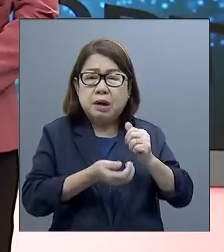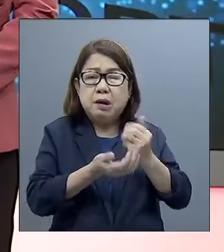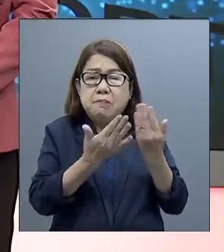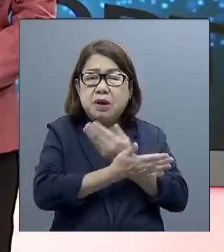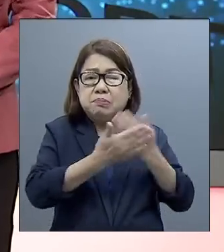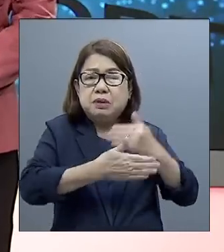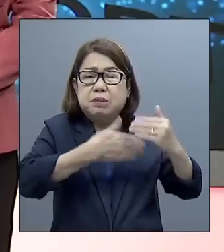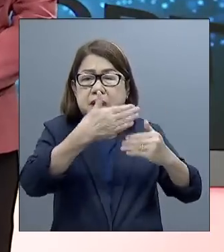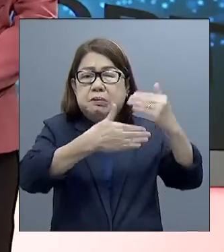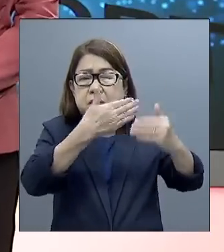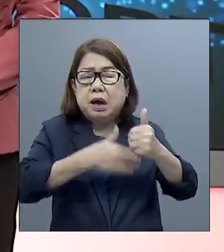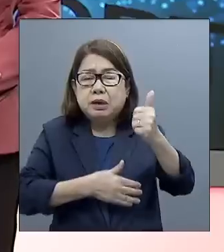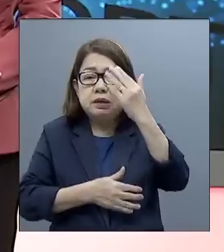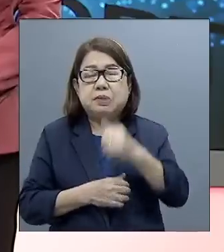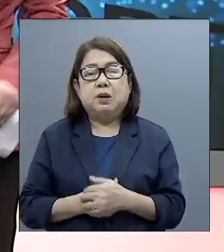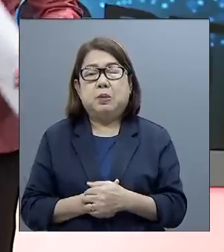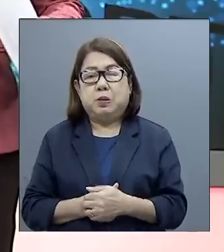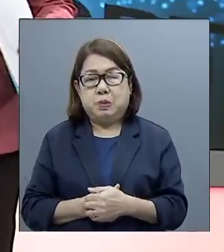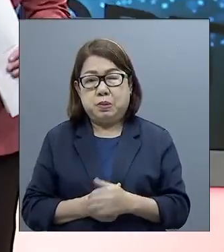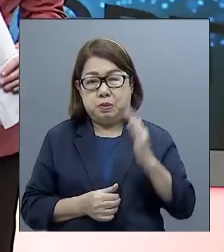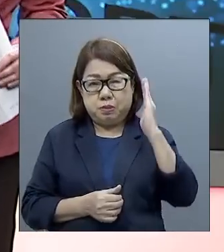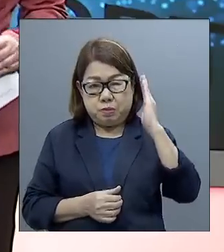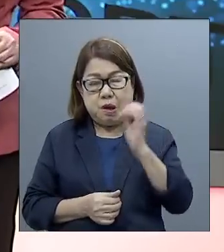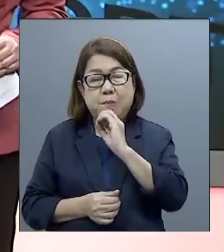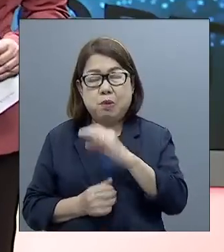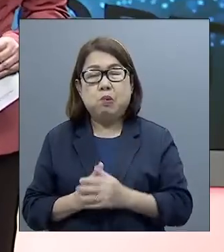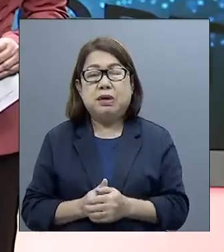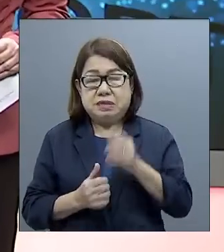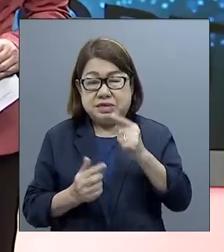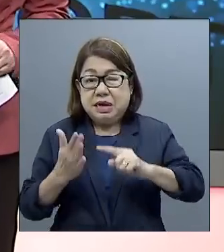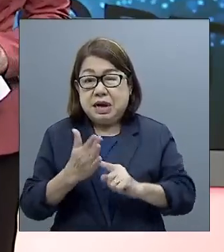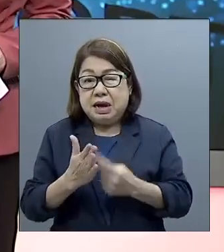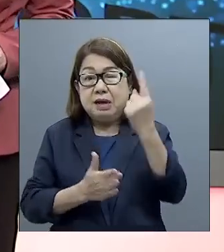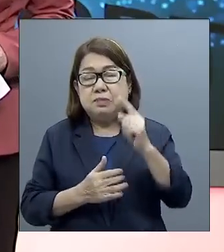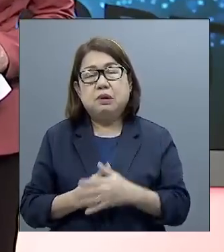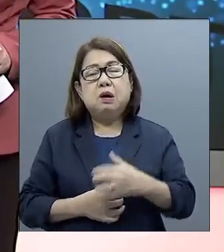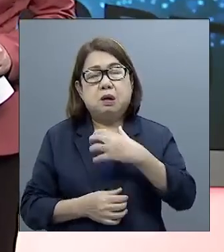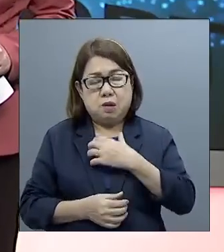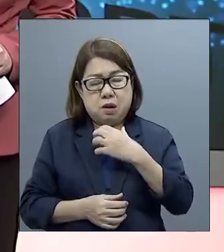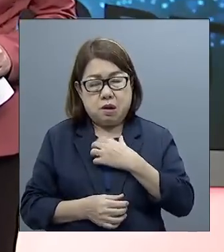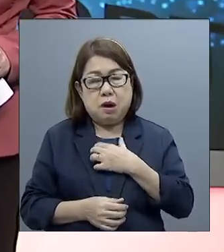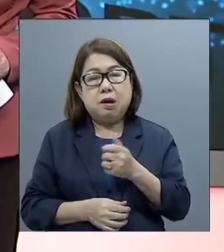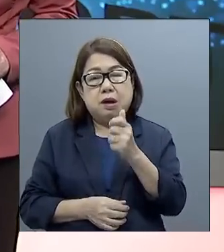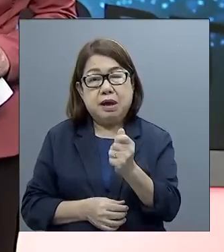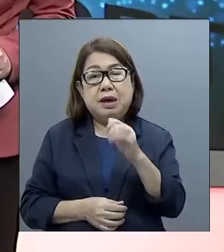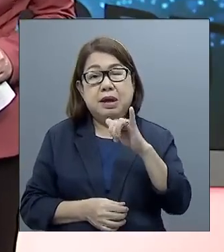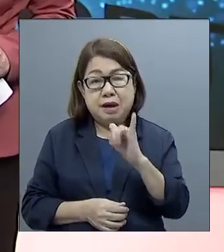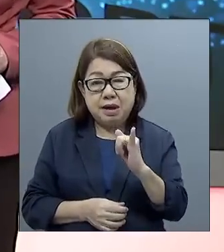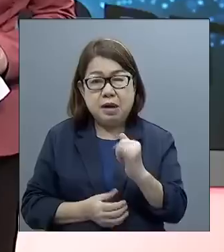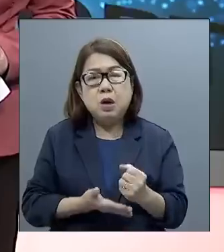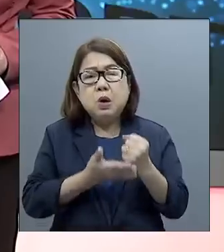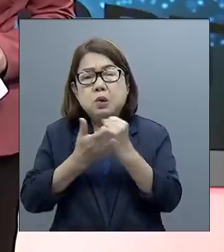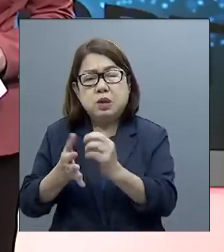ประเด็นนี้คุณฮินสตันบอกว่าวัตถุประสงค์ในตอนแรกค่ะก็คือต้องการให้ AI เนี่ย เข้ามาช่วยพัฒนาเทคโนโ